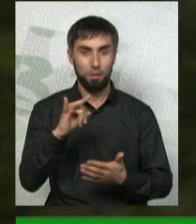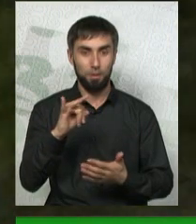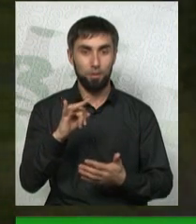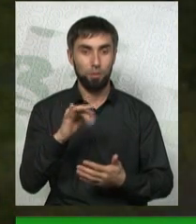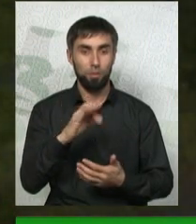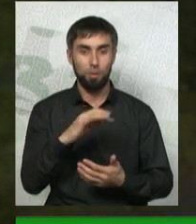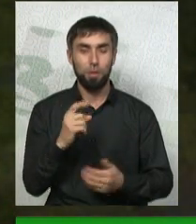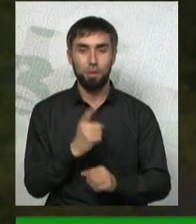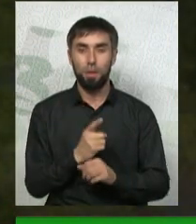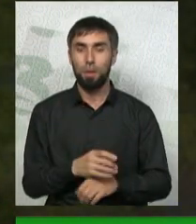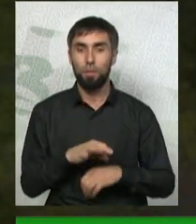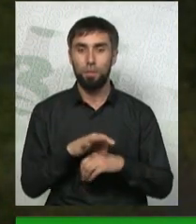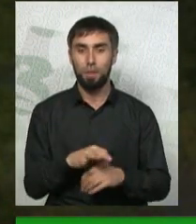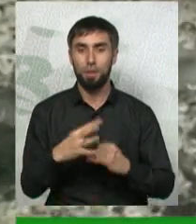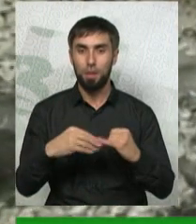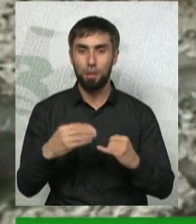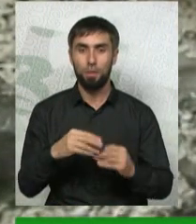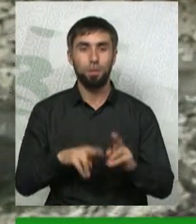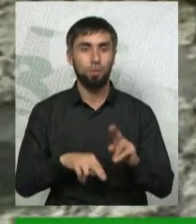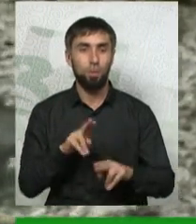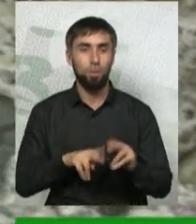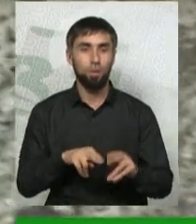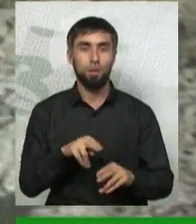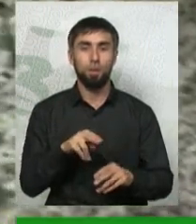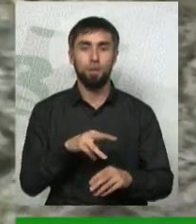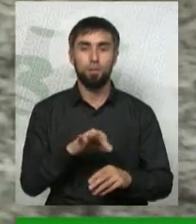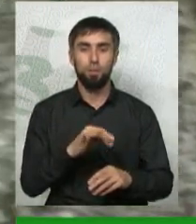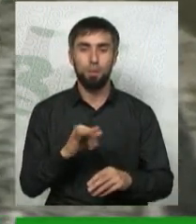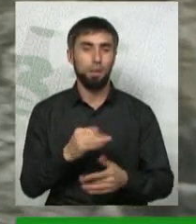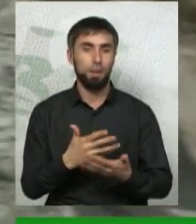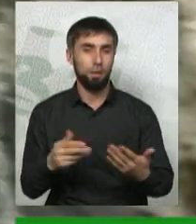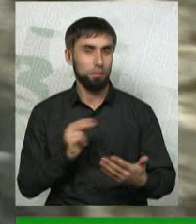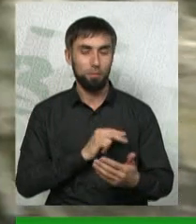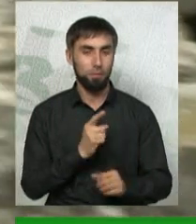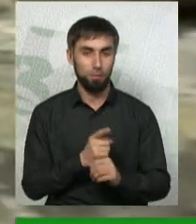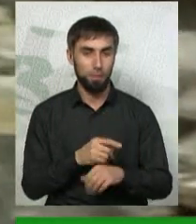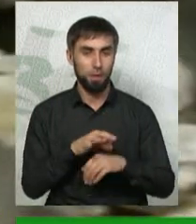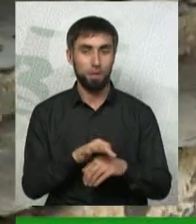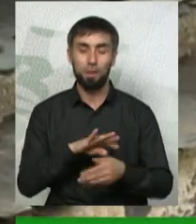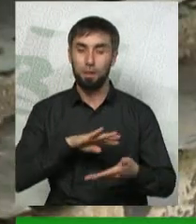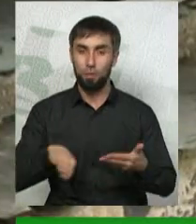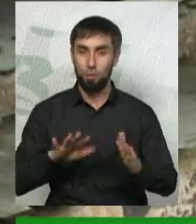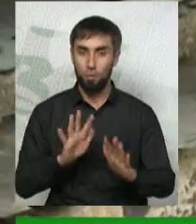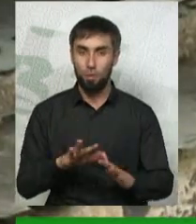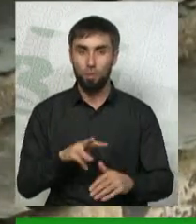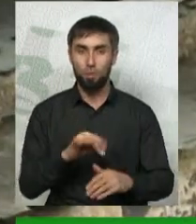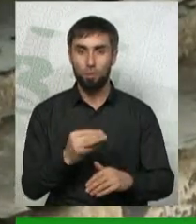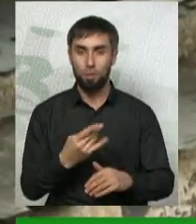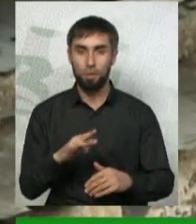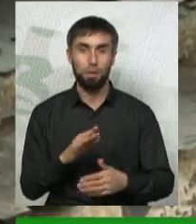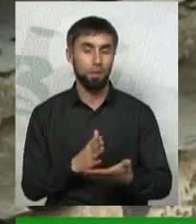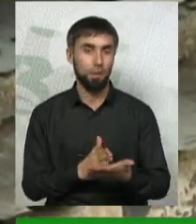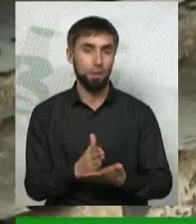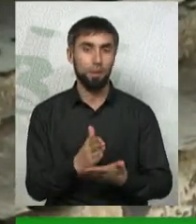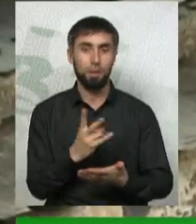сооружений запрещается проводить земляные строительства, мелиоративные и иные работы. Исключением являются манипуляции,